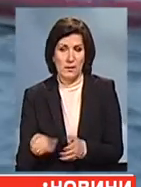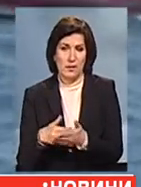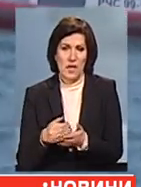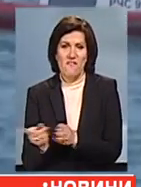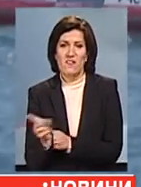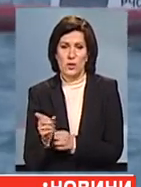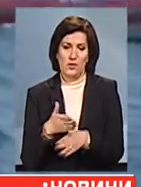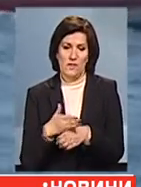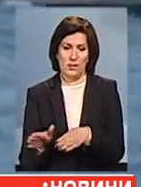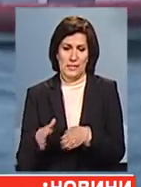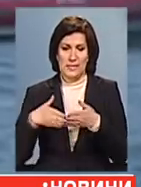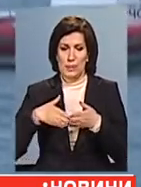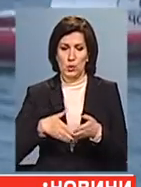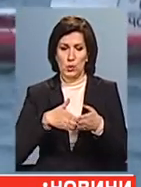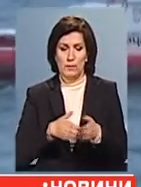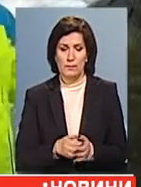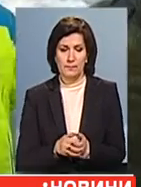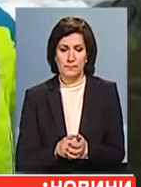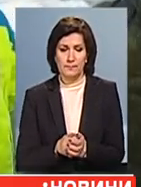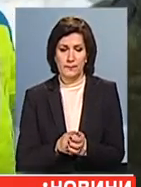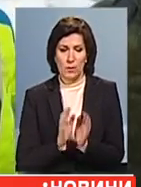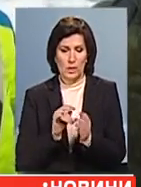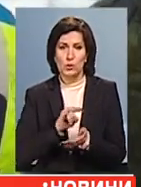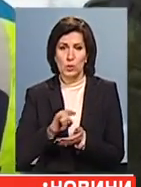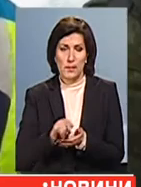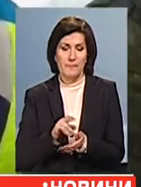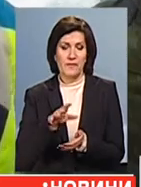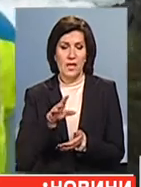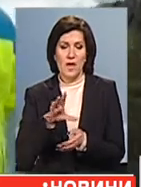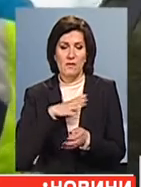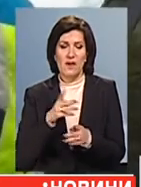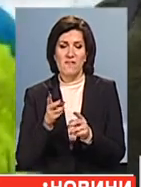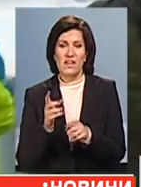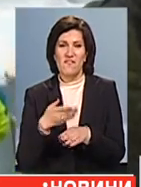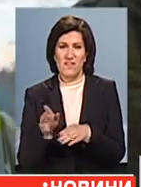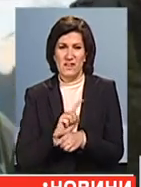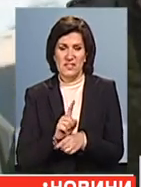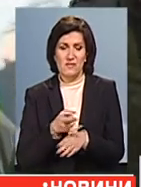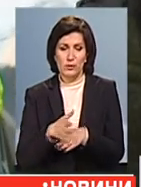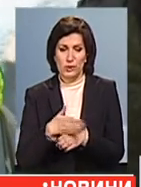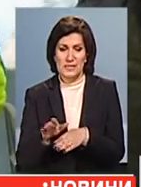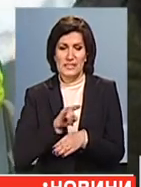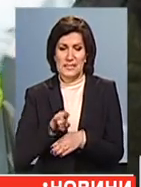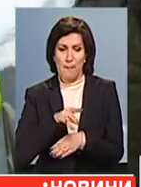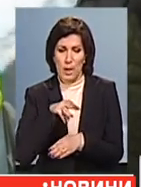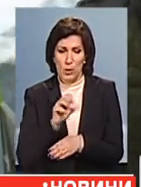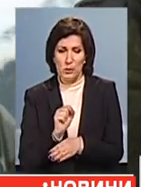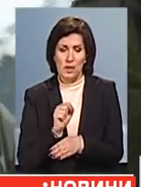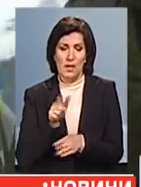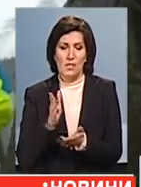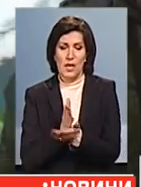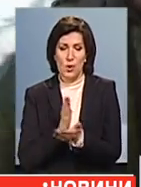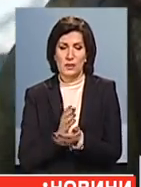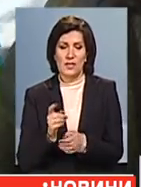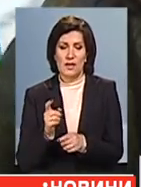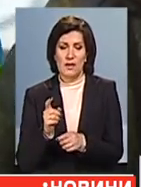остынет судно предположительно были обломки хвостовой части самолета повисли на запись находится